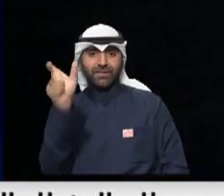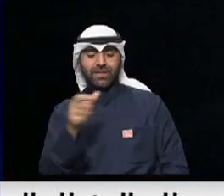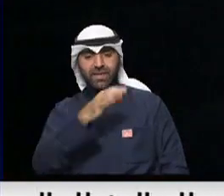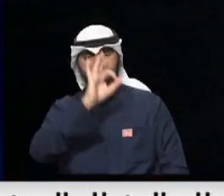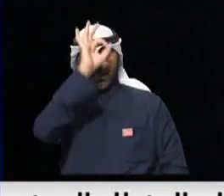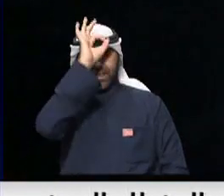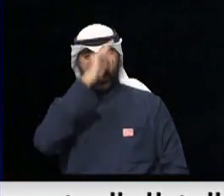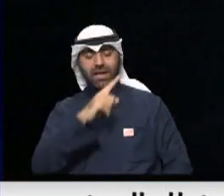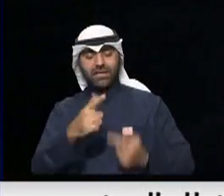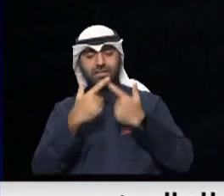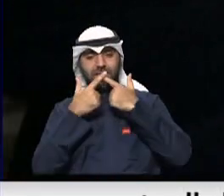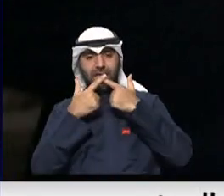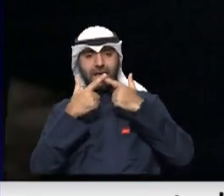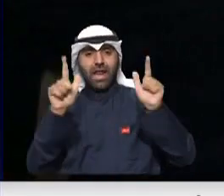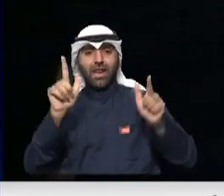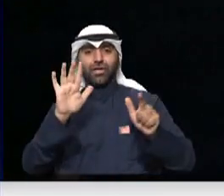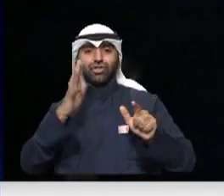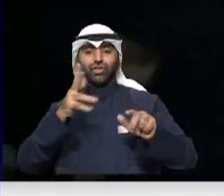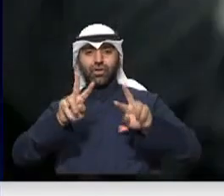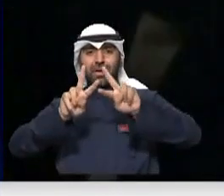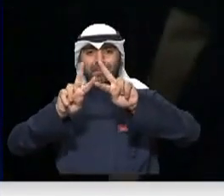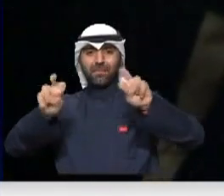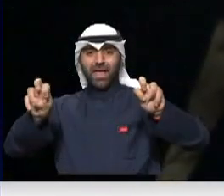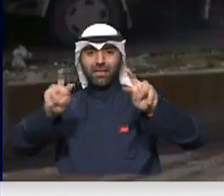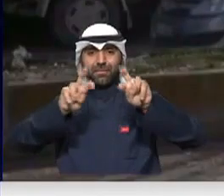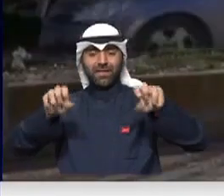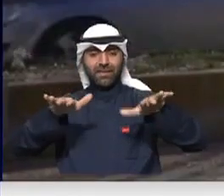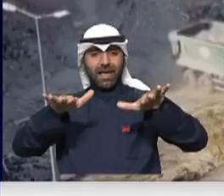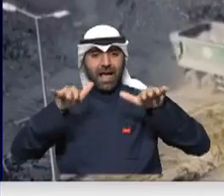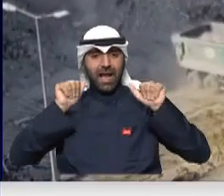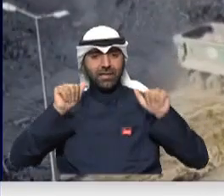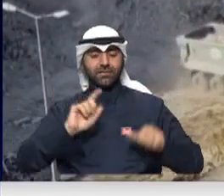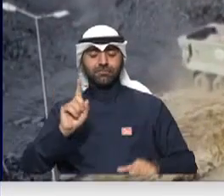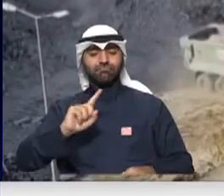في 20,000 مبنى من أصل